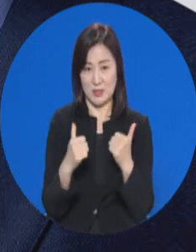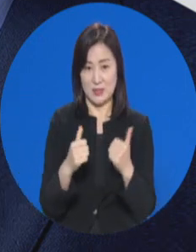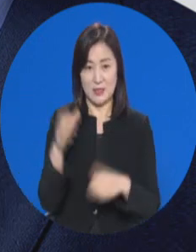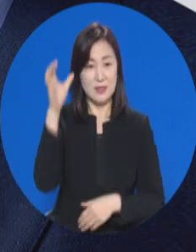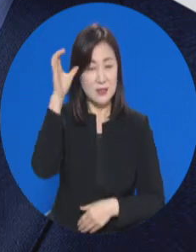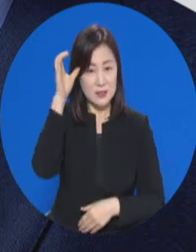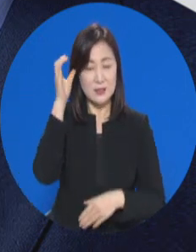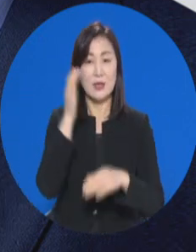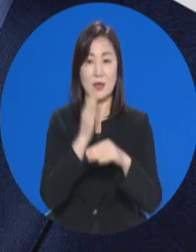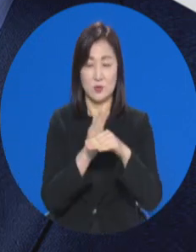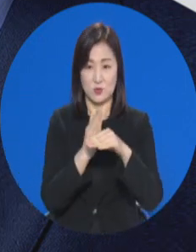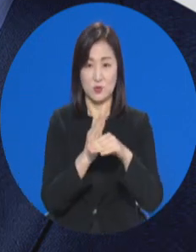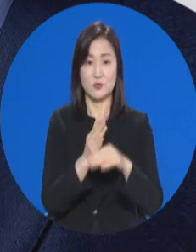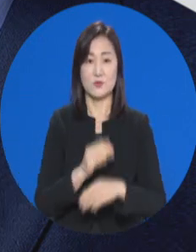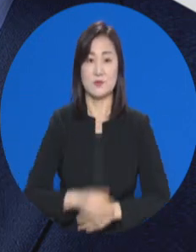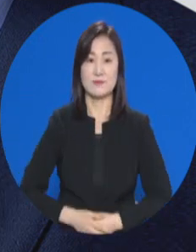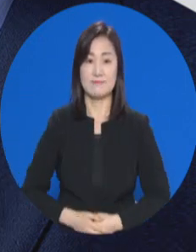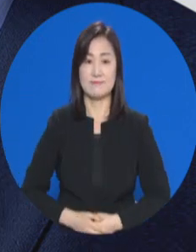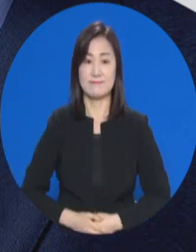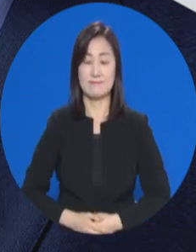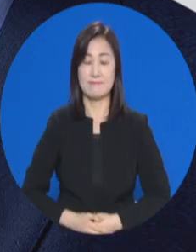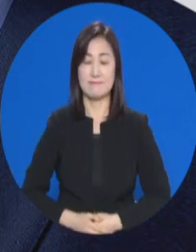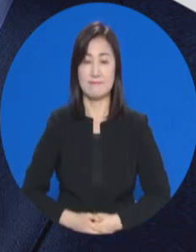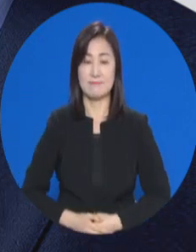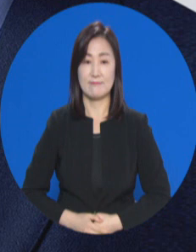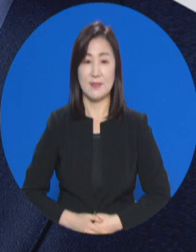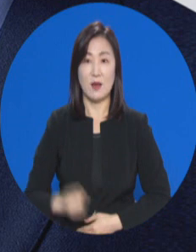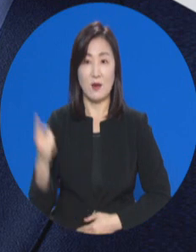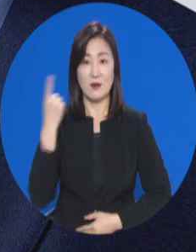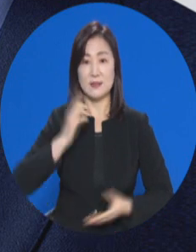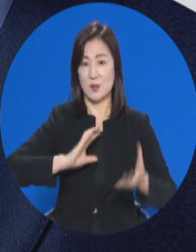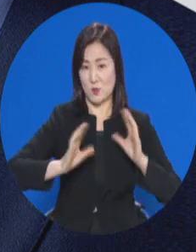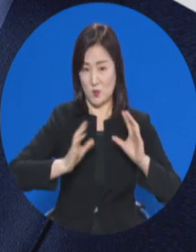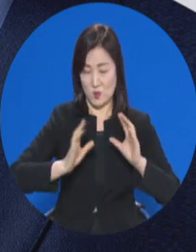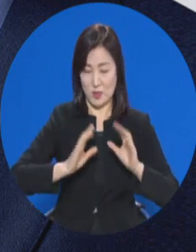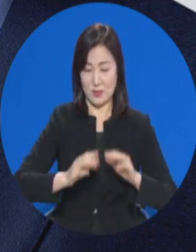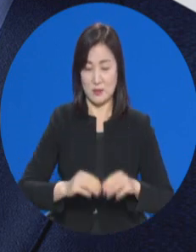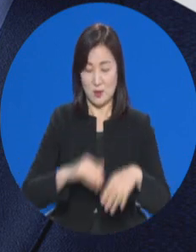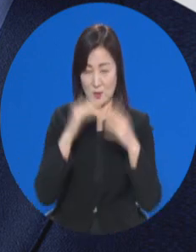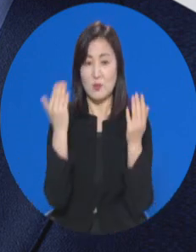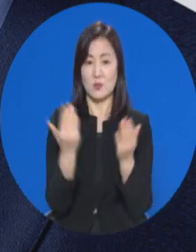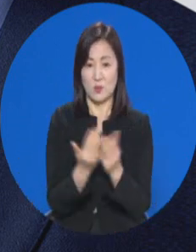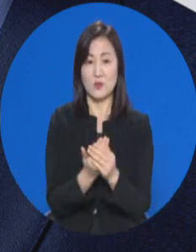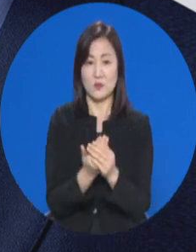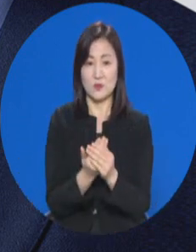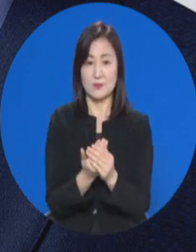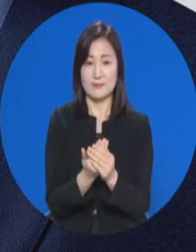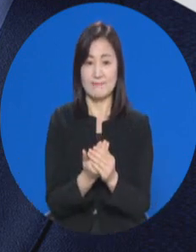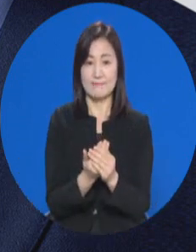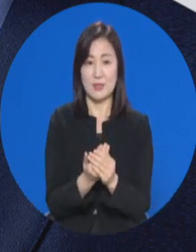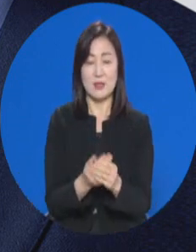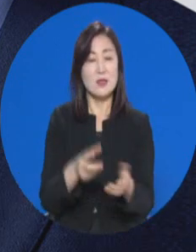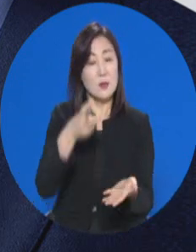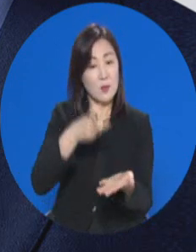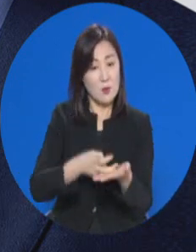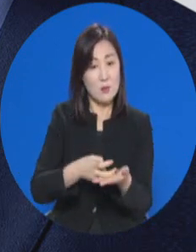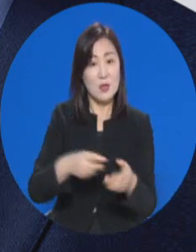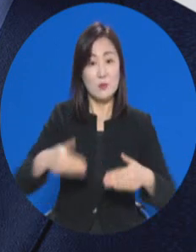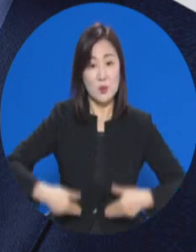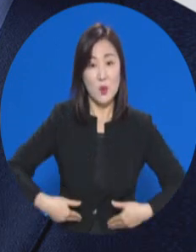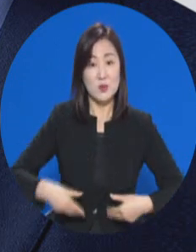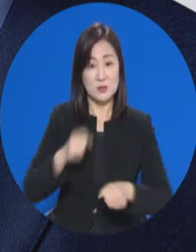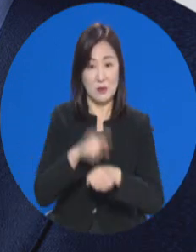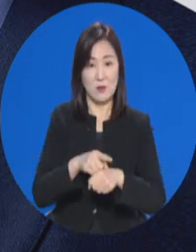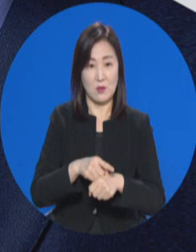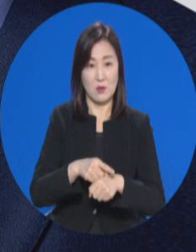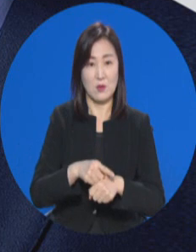이제 임시회를 좀 기대를 해봅니다. 어제 공청회에서 전부 이 법안